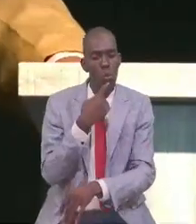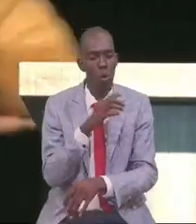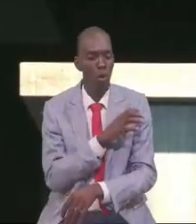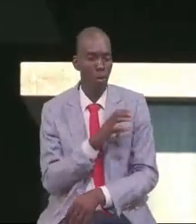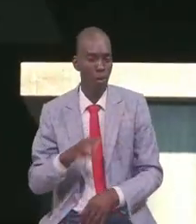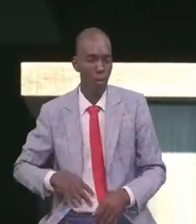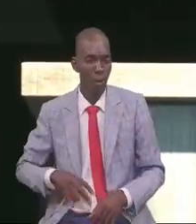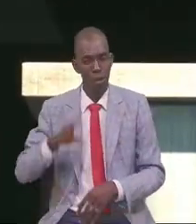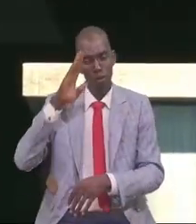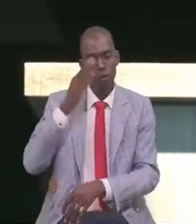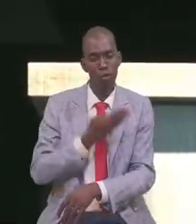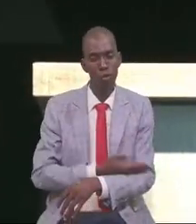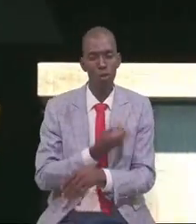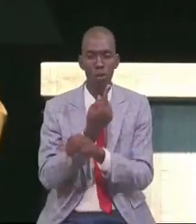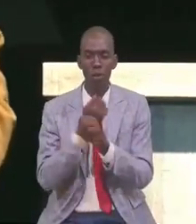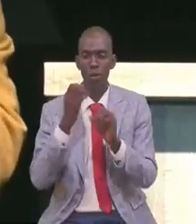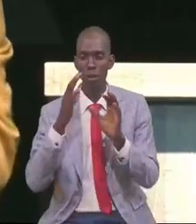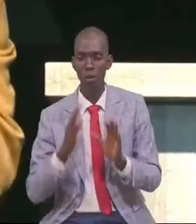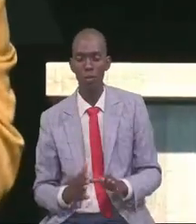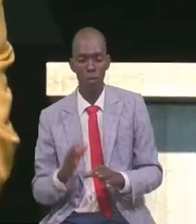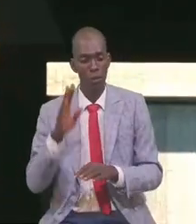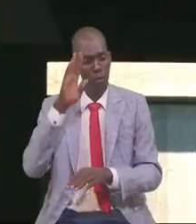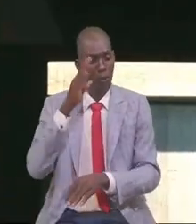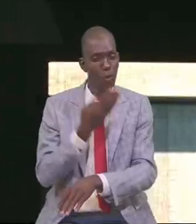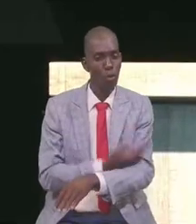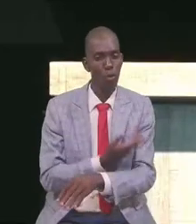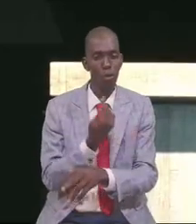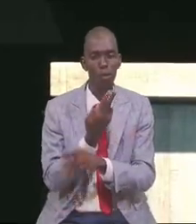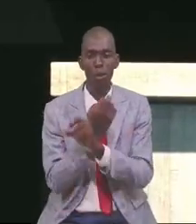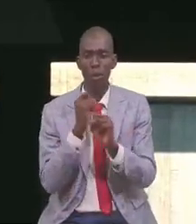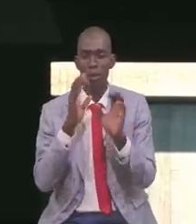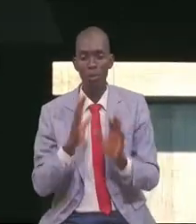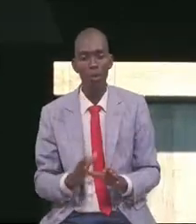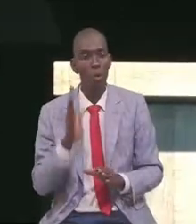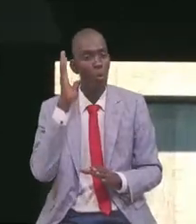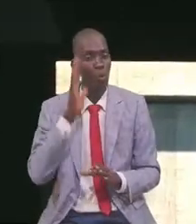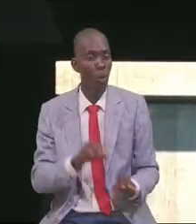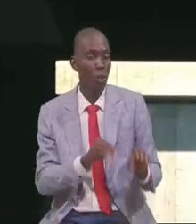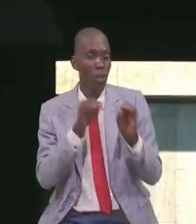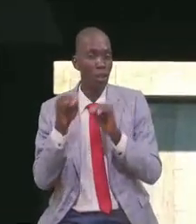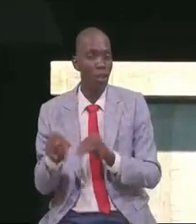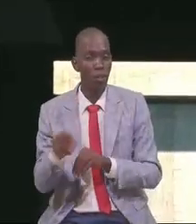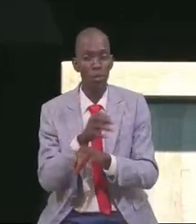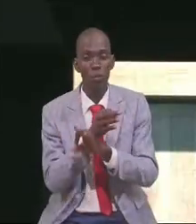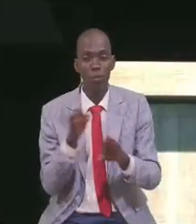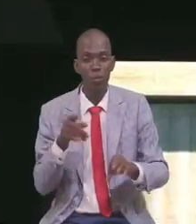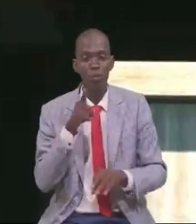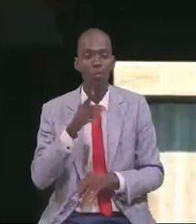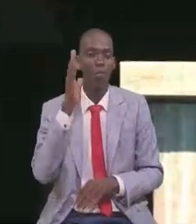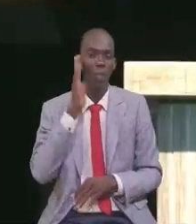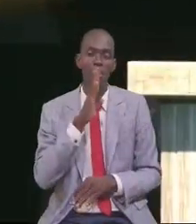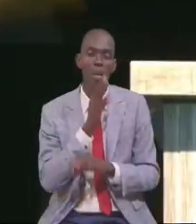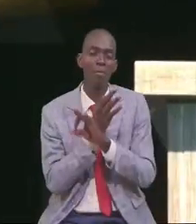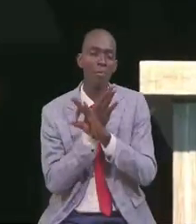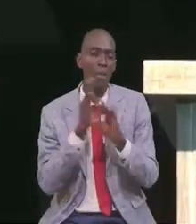notre Rédempteur, si donc le Fils vous affranchit, vous serez réellement libre. C'est